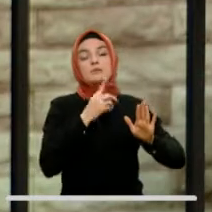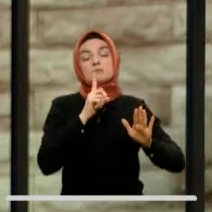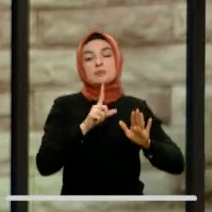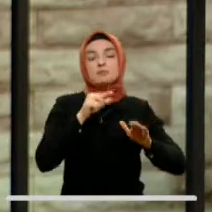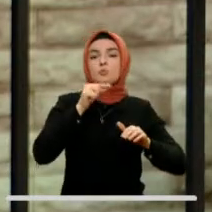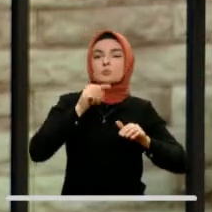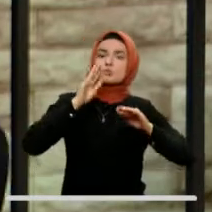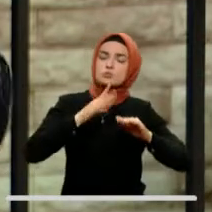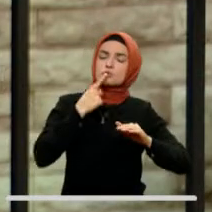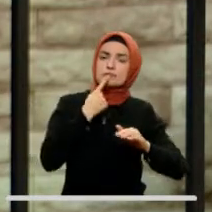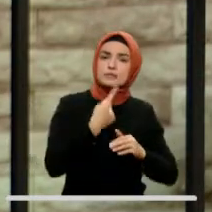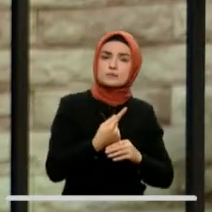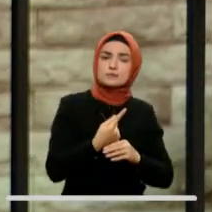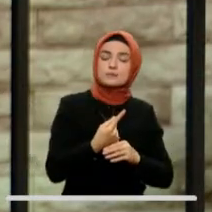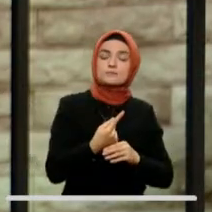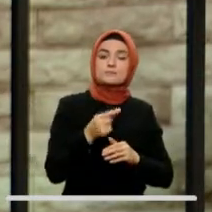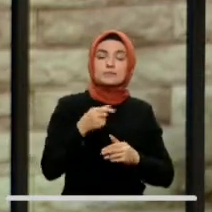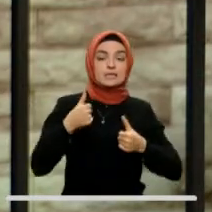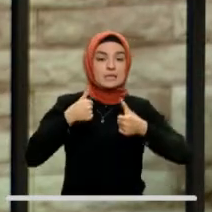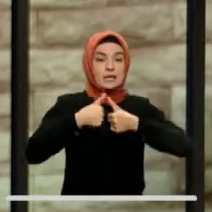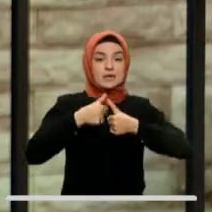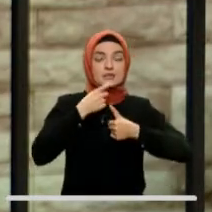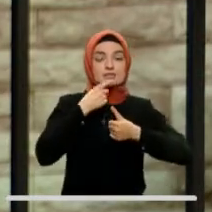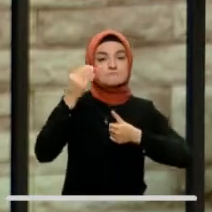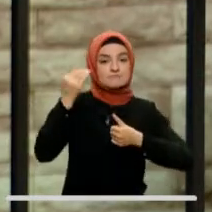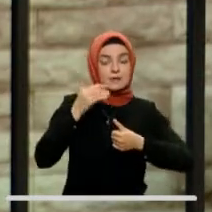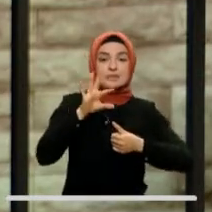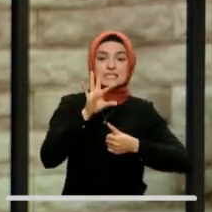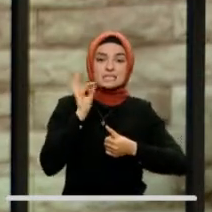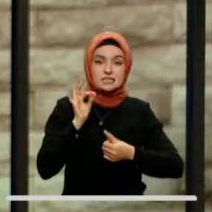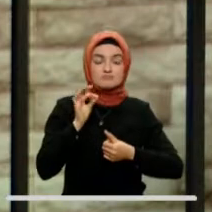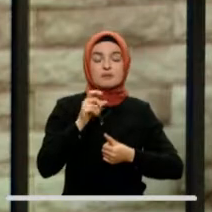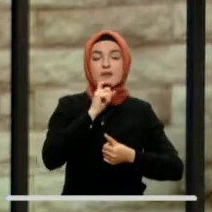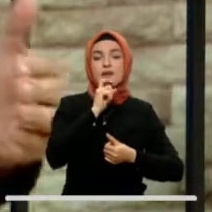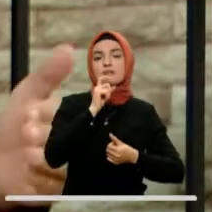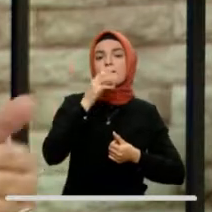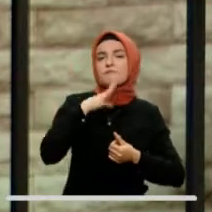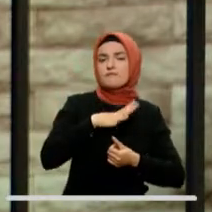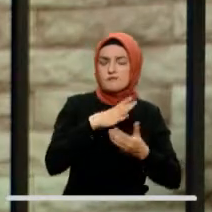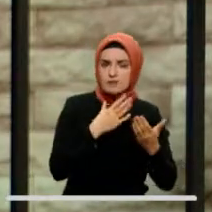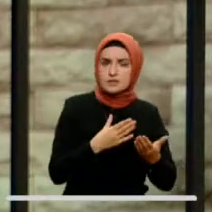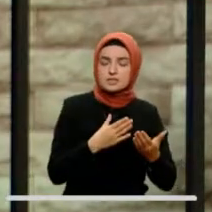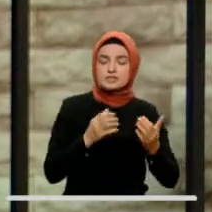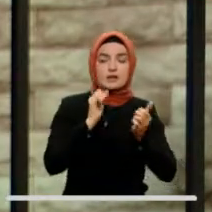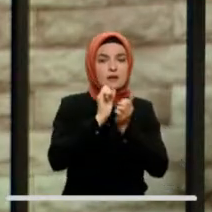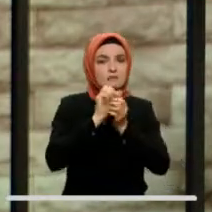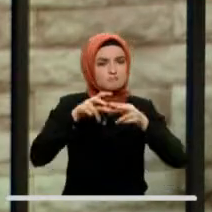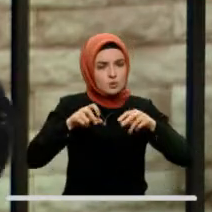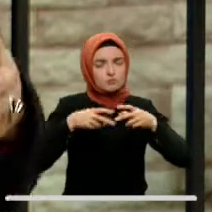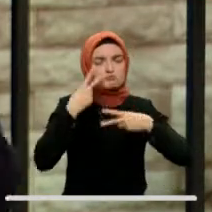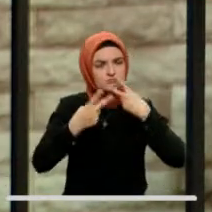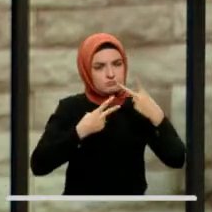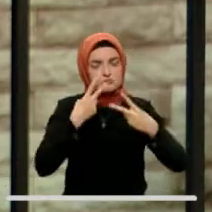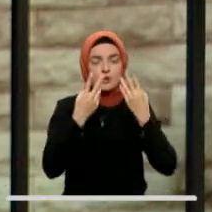Bunu durdurduğumuzda evlilik yaşı geldiğinde de seçimdeki hatalar varsa aileler oturup konuşabilir sizin söylediğiniz nokta. Yani